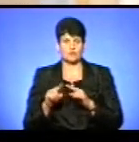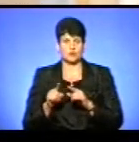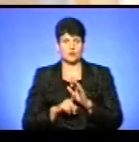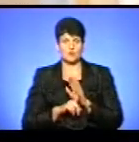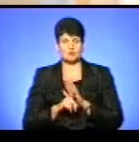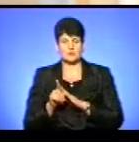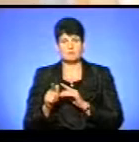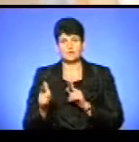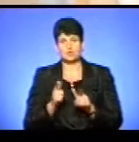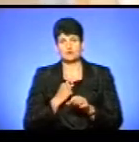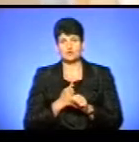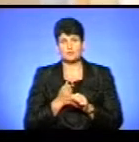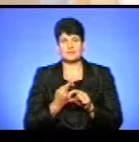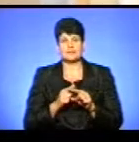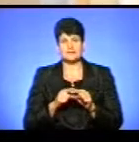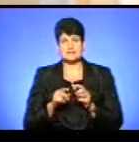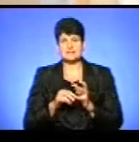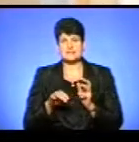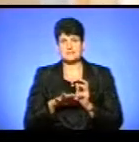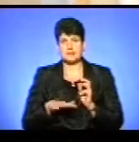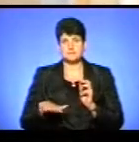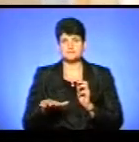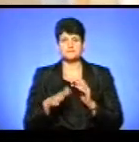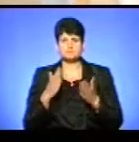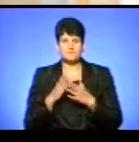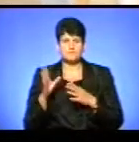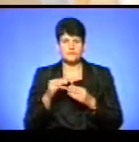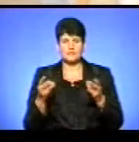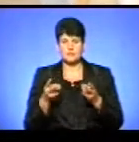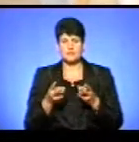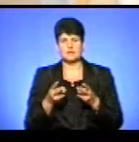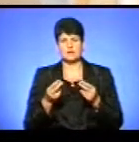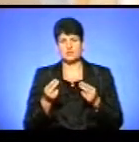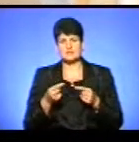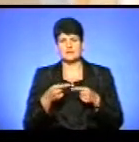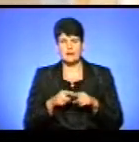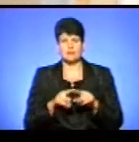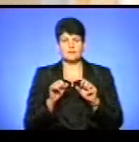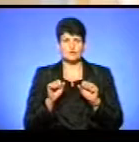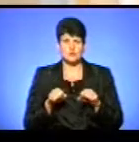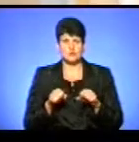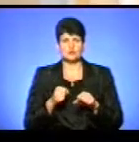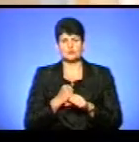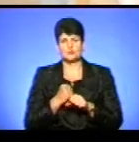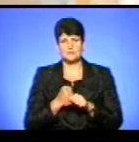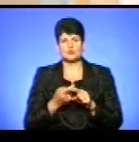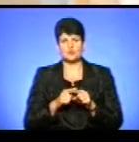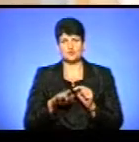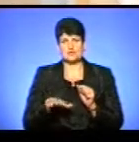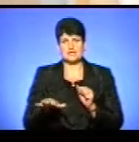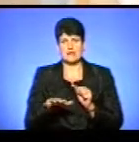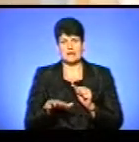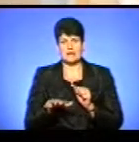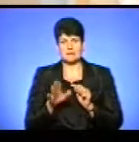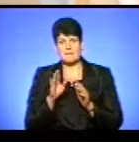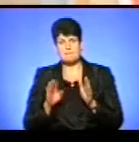розпочати підготовчі роботи на даній земельній ділянці. Є всі необхідні кошти, техніка, можливості для того, щоб привести цю ділянку в